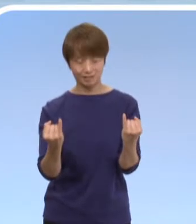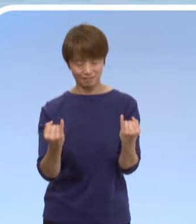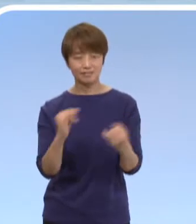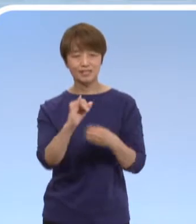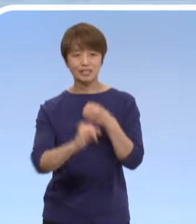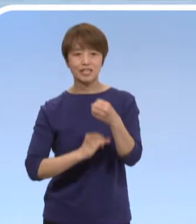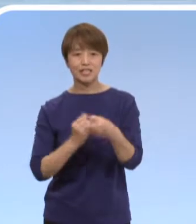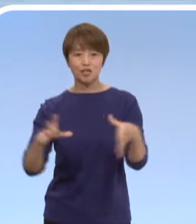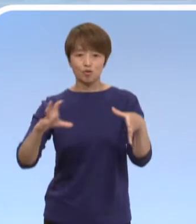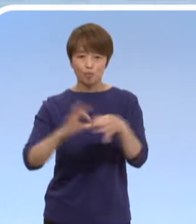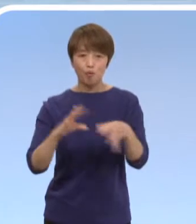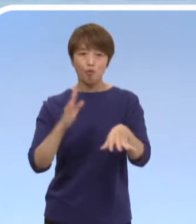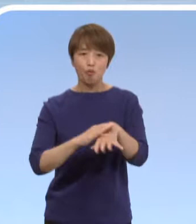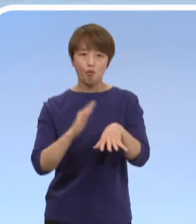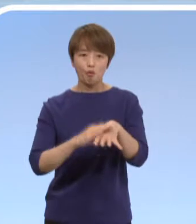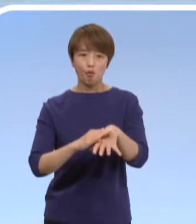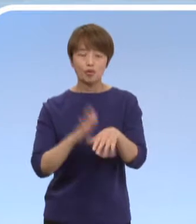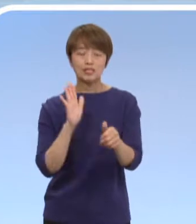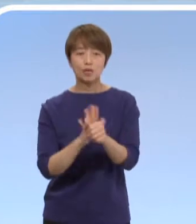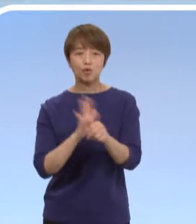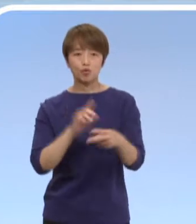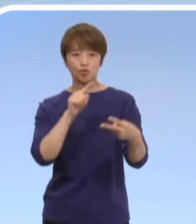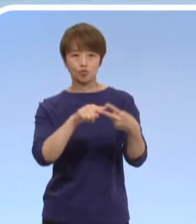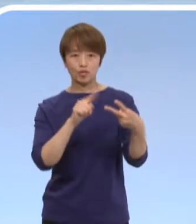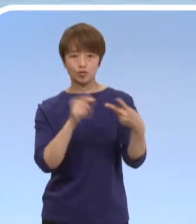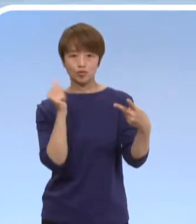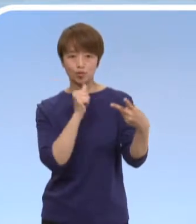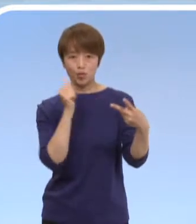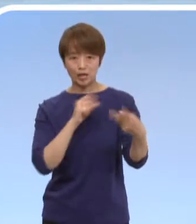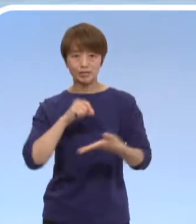ンラインでの女性サポートを2つご紹介。